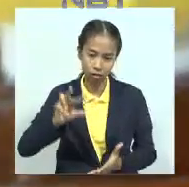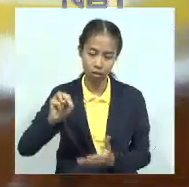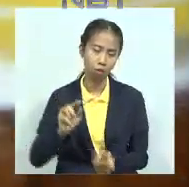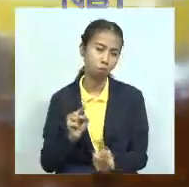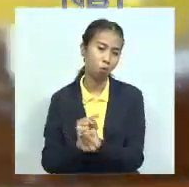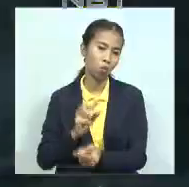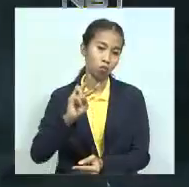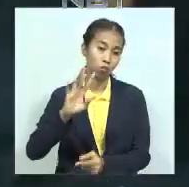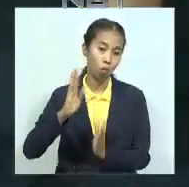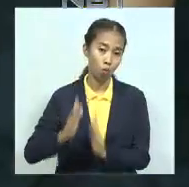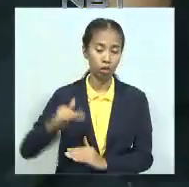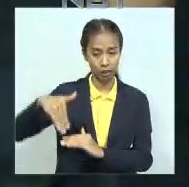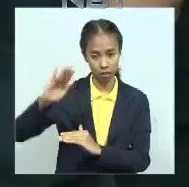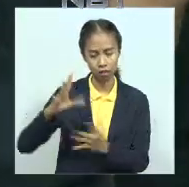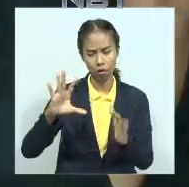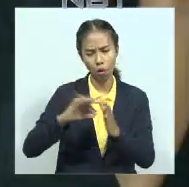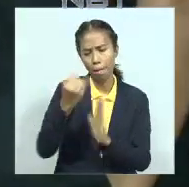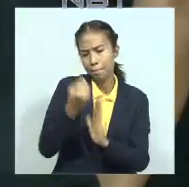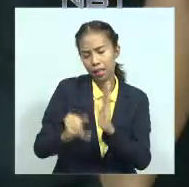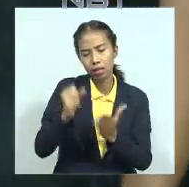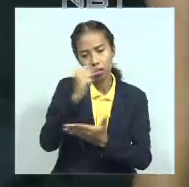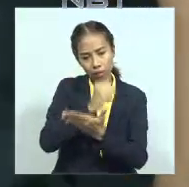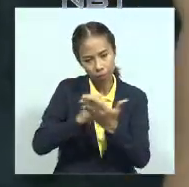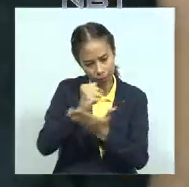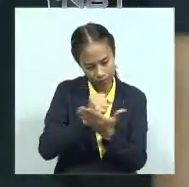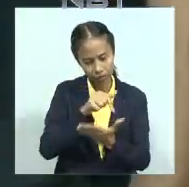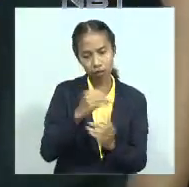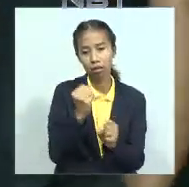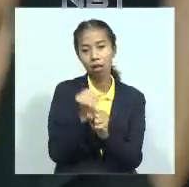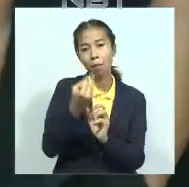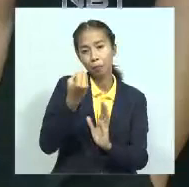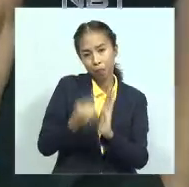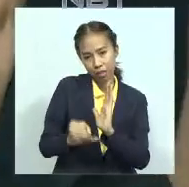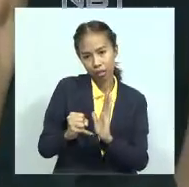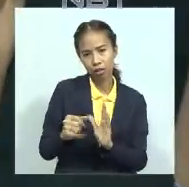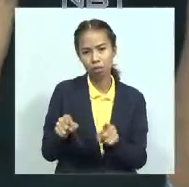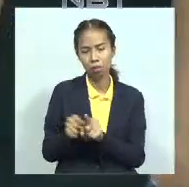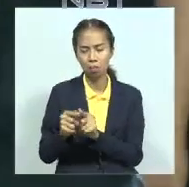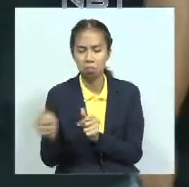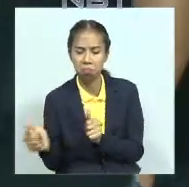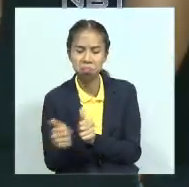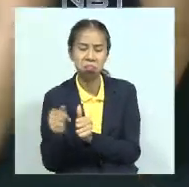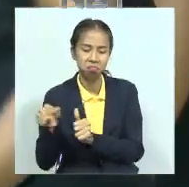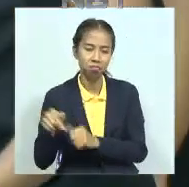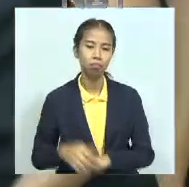นขึ้นไปกระทำความผิดเกี่ยวกับยาเสพติดและได้กระทำผิดที่ได้สมคบกัน